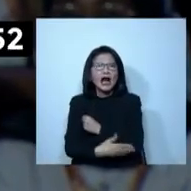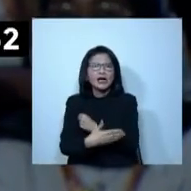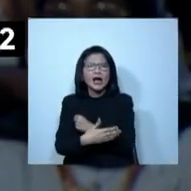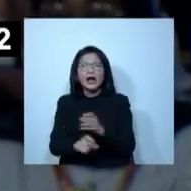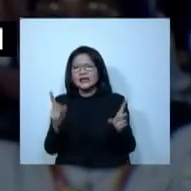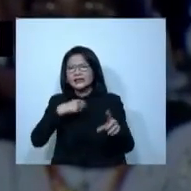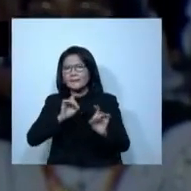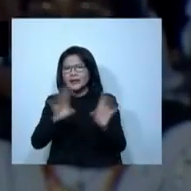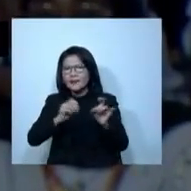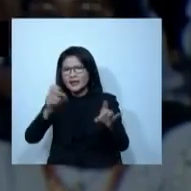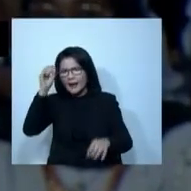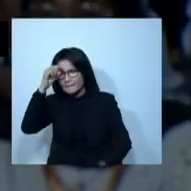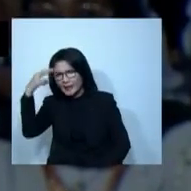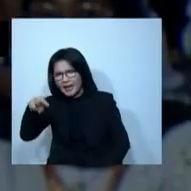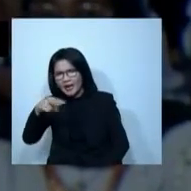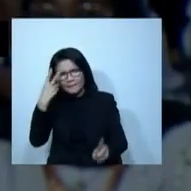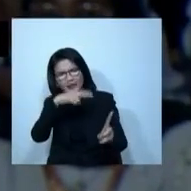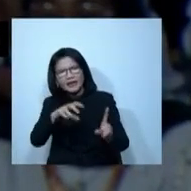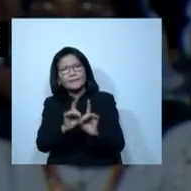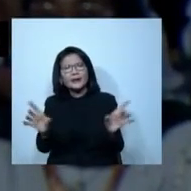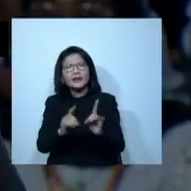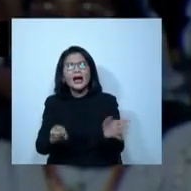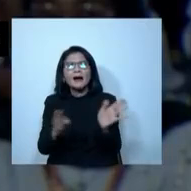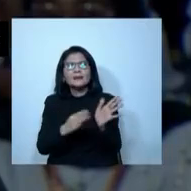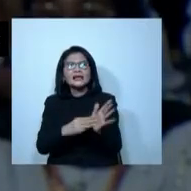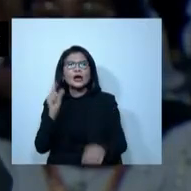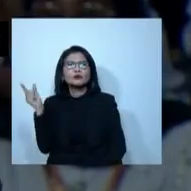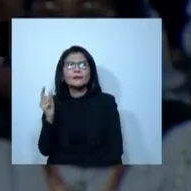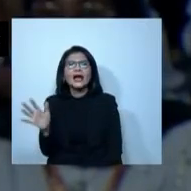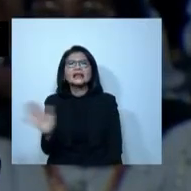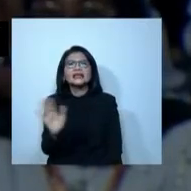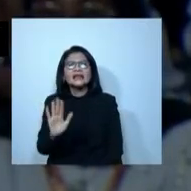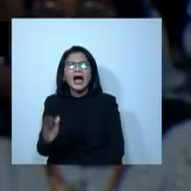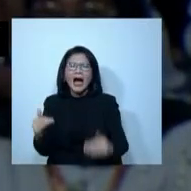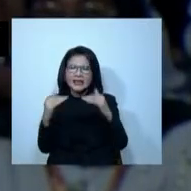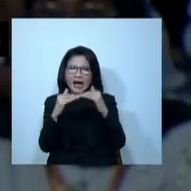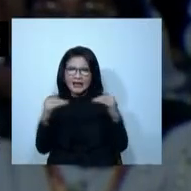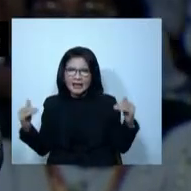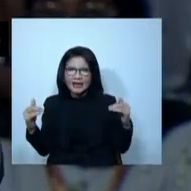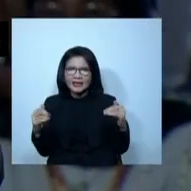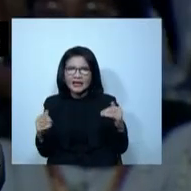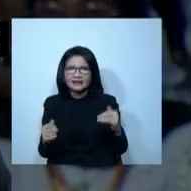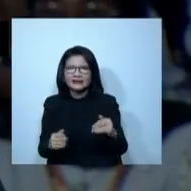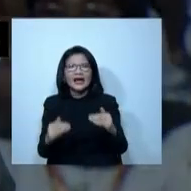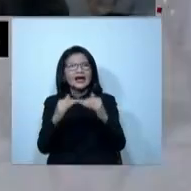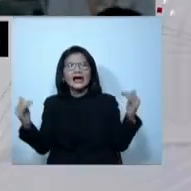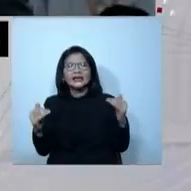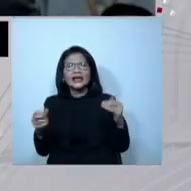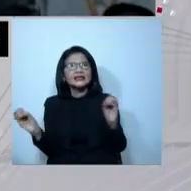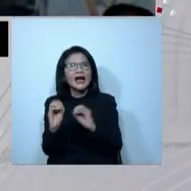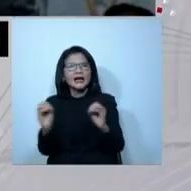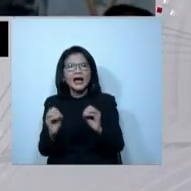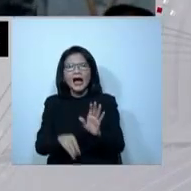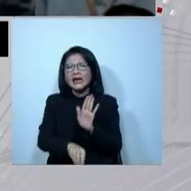boleh diberikan sedikit informasi kepada kami, Pak Rudy, saat menyusun pertanyaan seperti apa formatnya dan kemudian